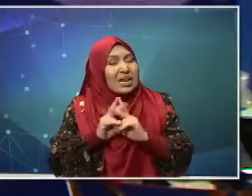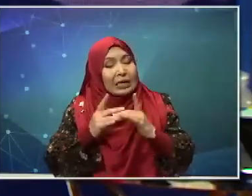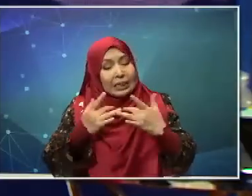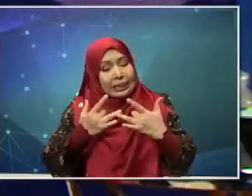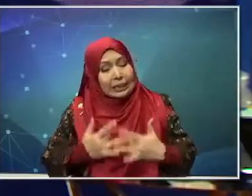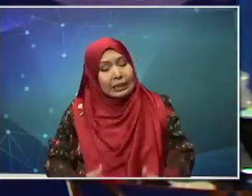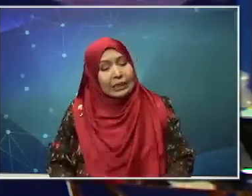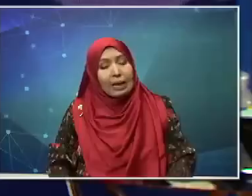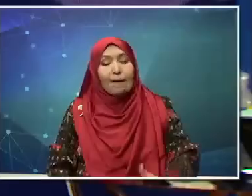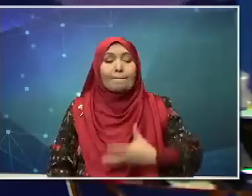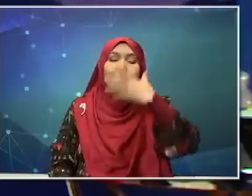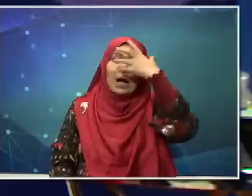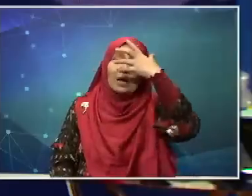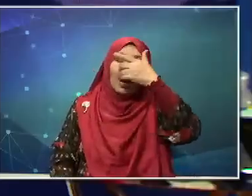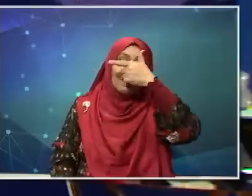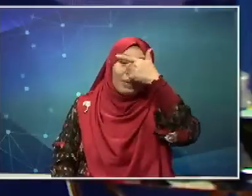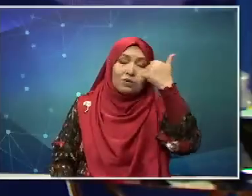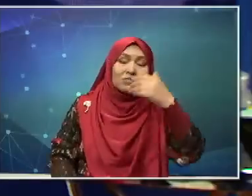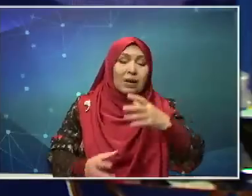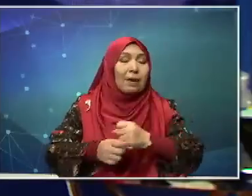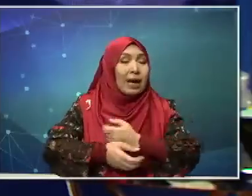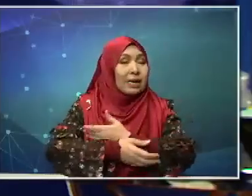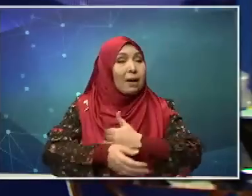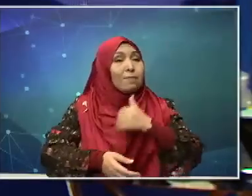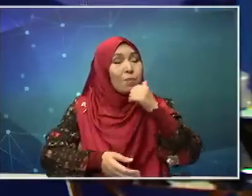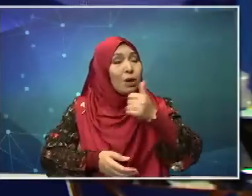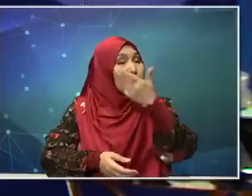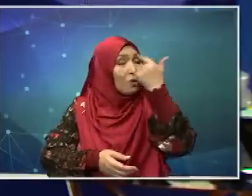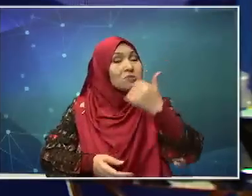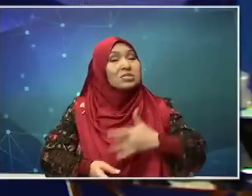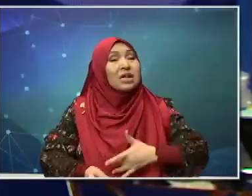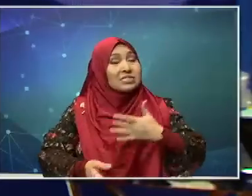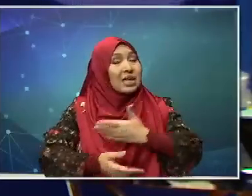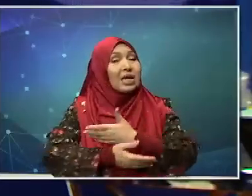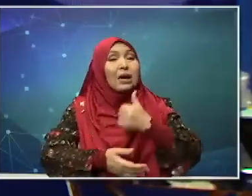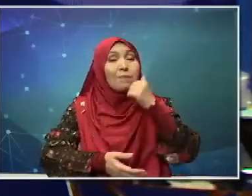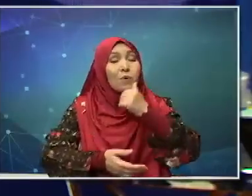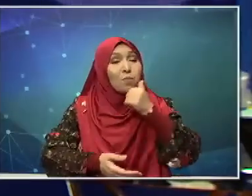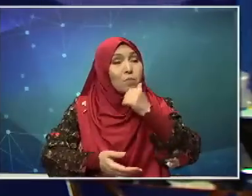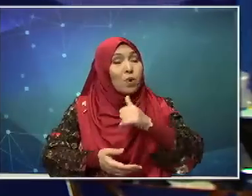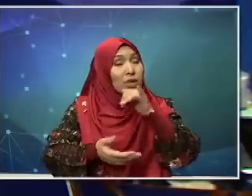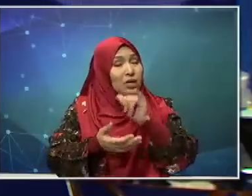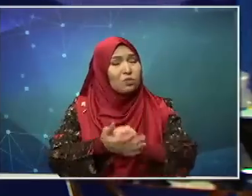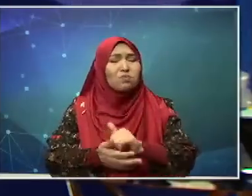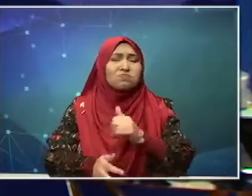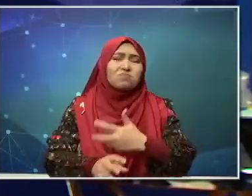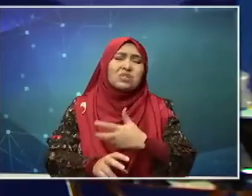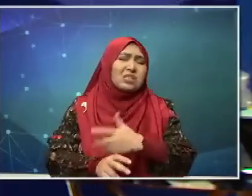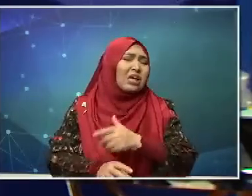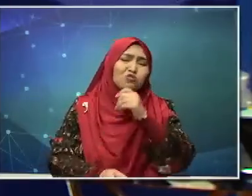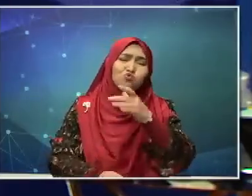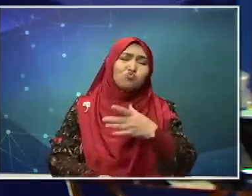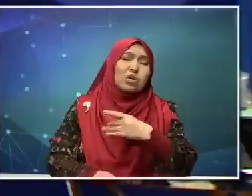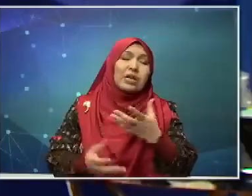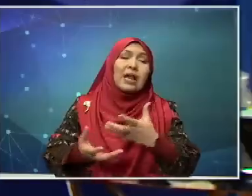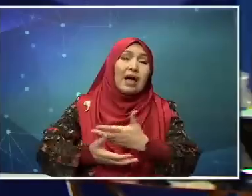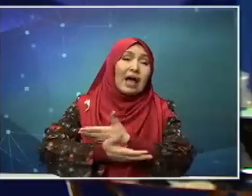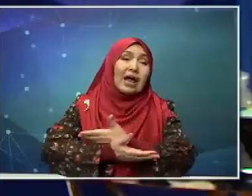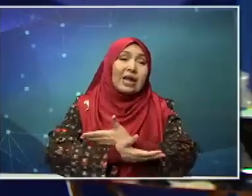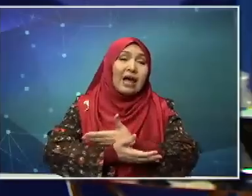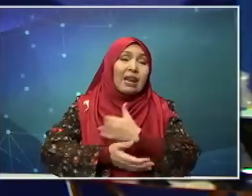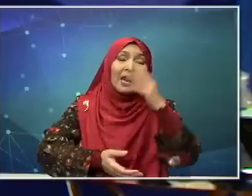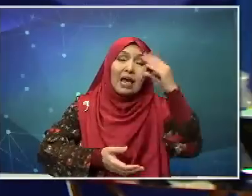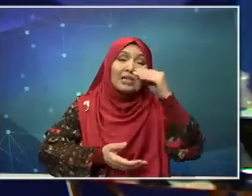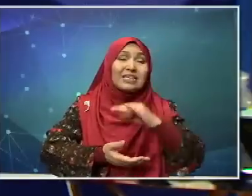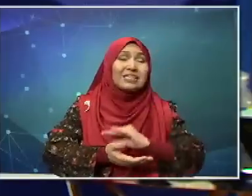marah karenanya dapat anak perempuan pasal-pasal dihasilkan bahwa anak perempuan itu untuk Tuhan jadi tak suke Wina anak laki saja